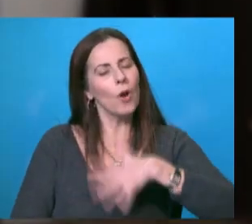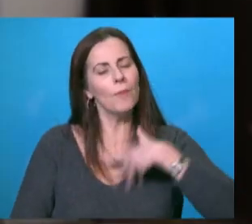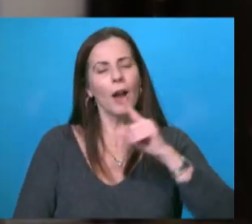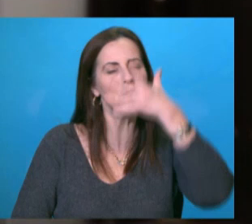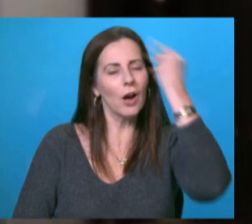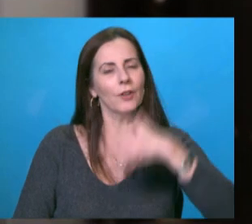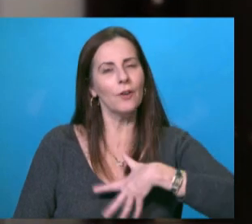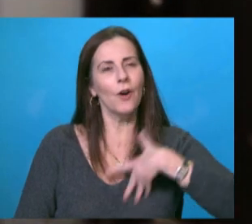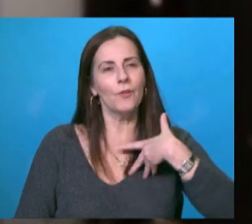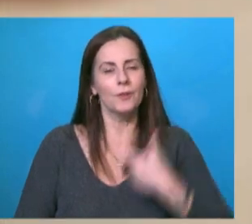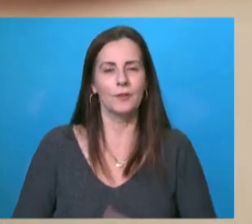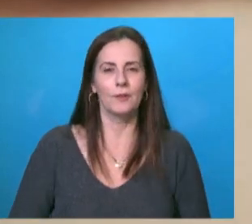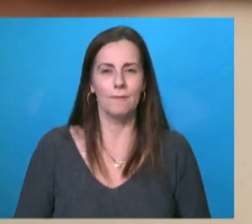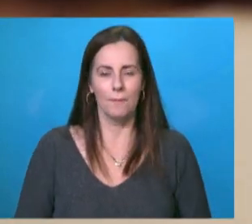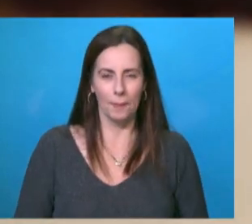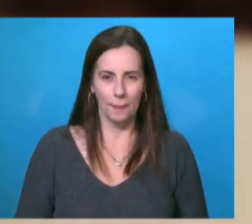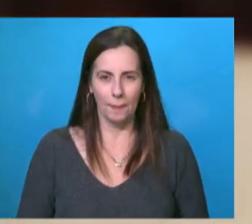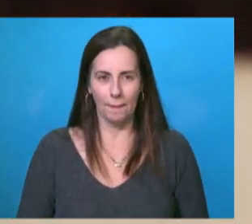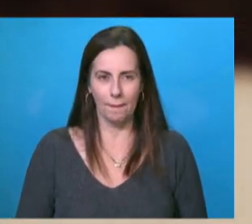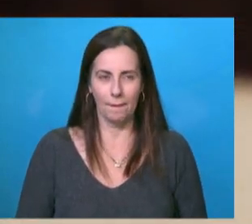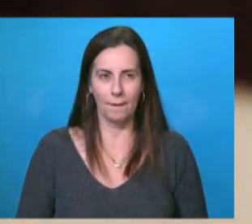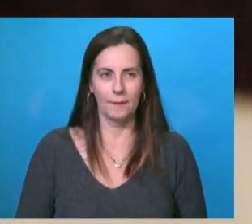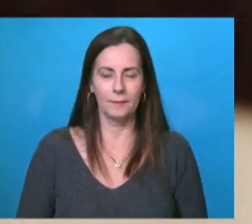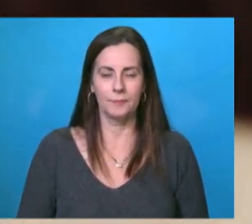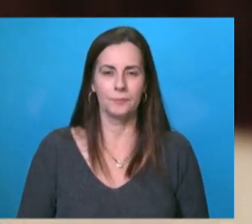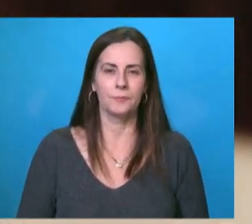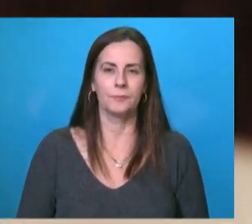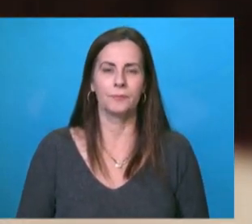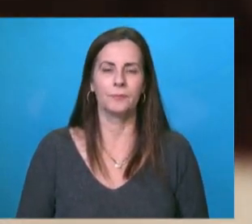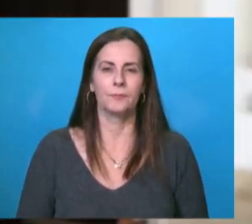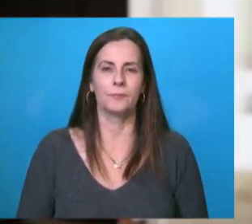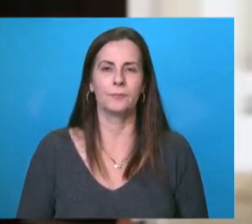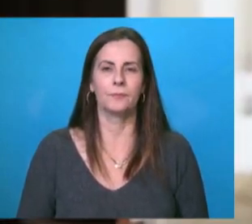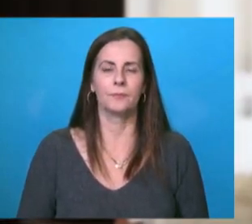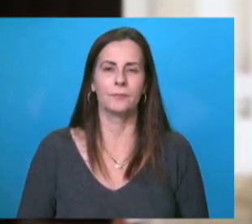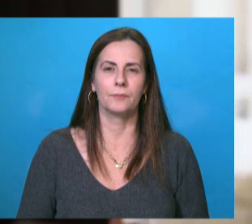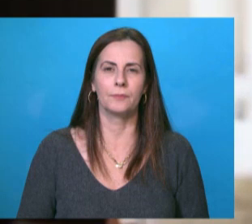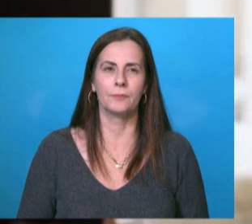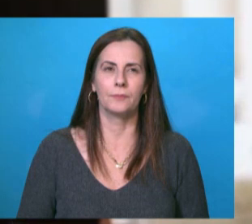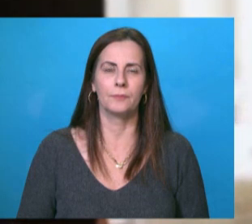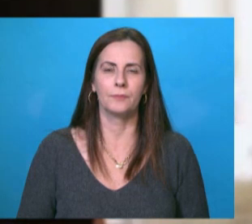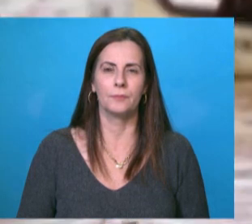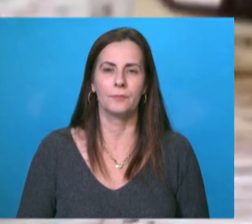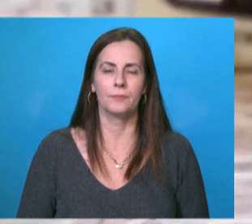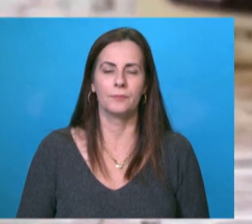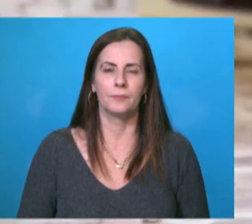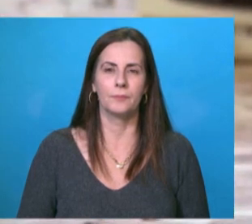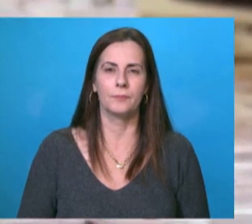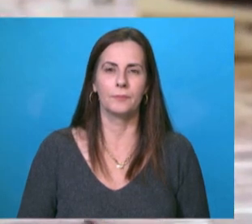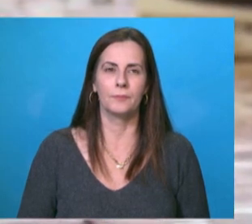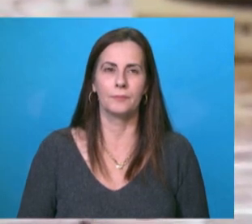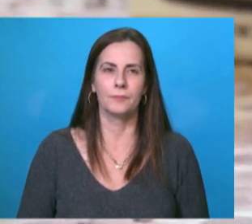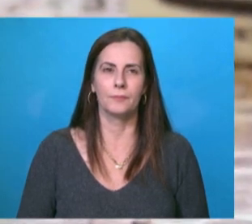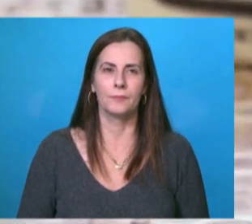hungry dog. As you wage your wars with guns, think of all the other